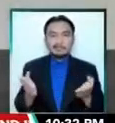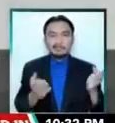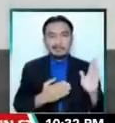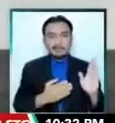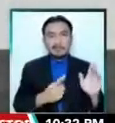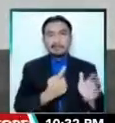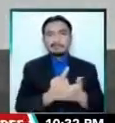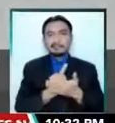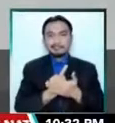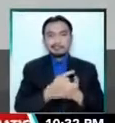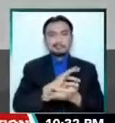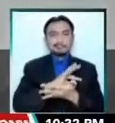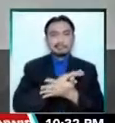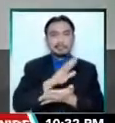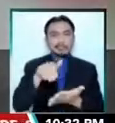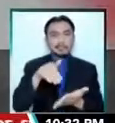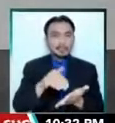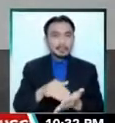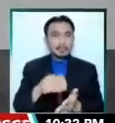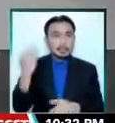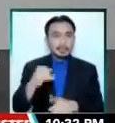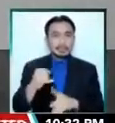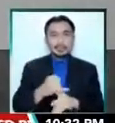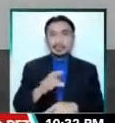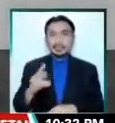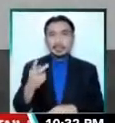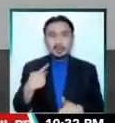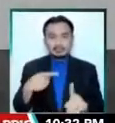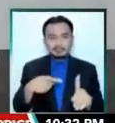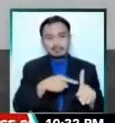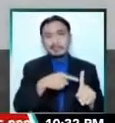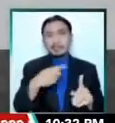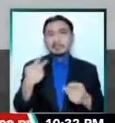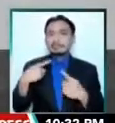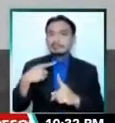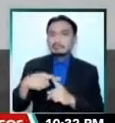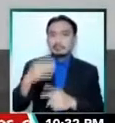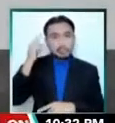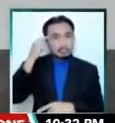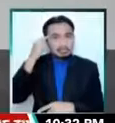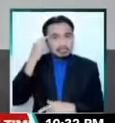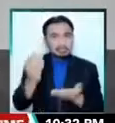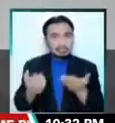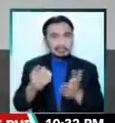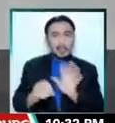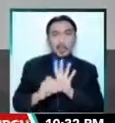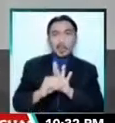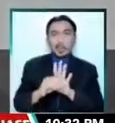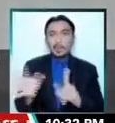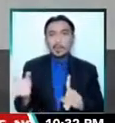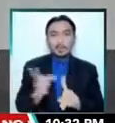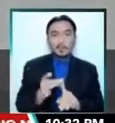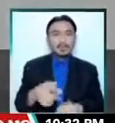lamang January 7. Guys, please, stay at home. Si Princess at ang tingin ng Omicron variant ang tumama sa kanya. Sore throat ang